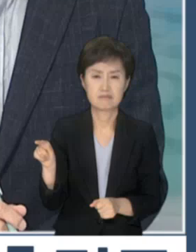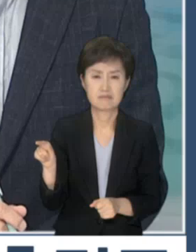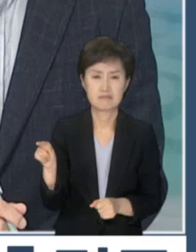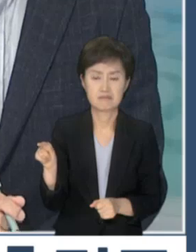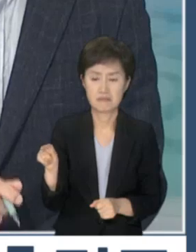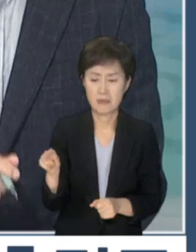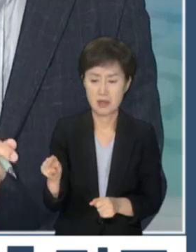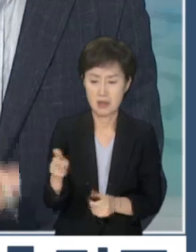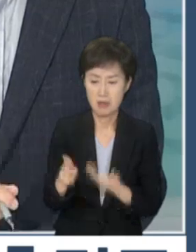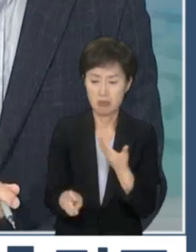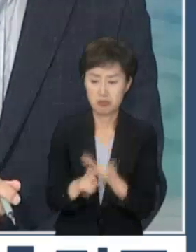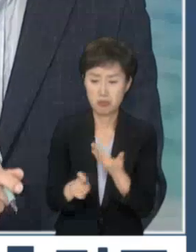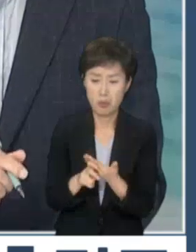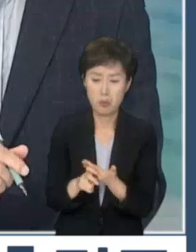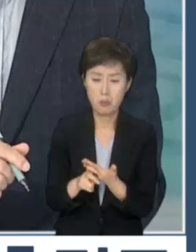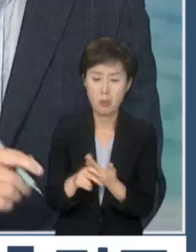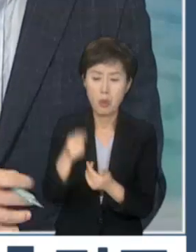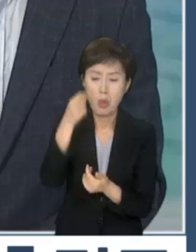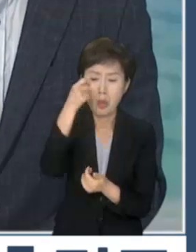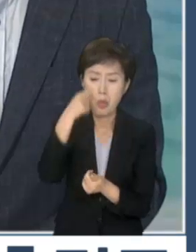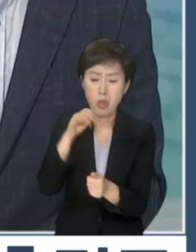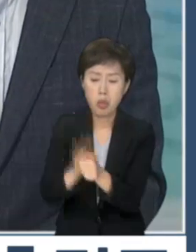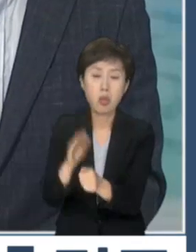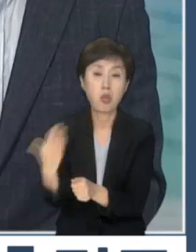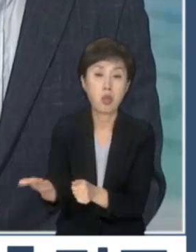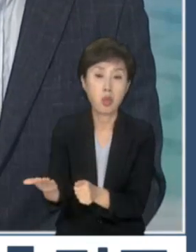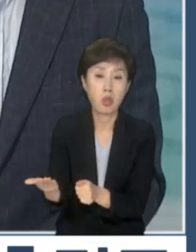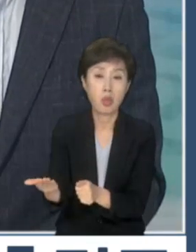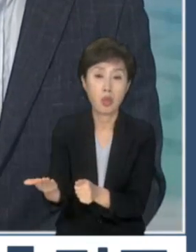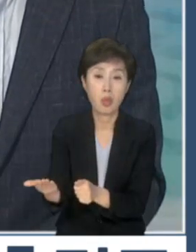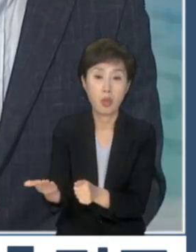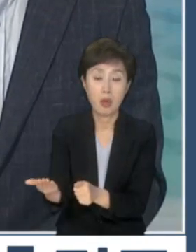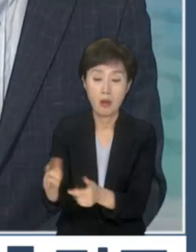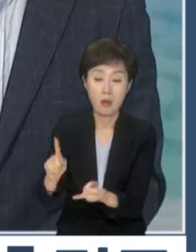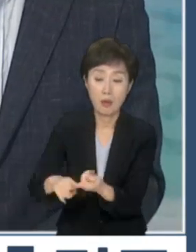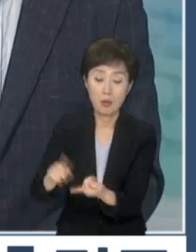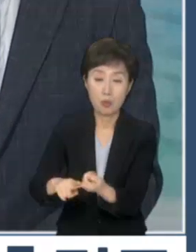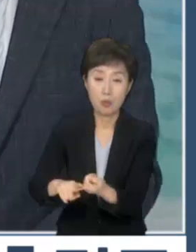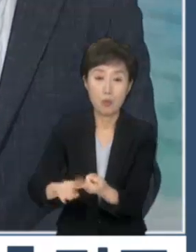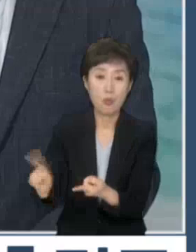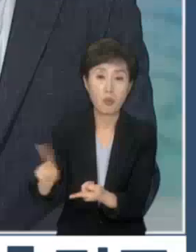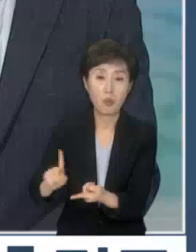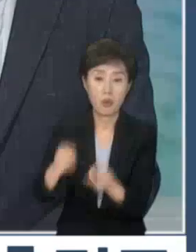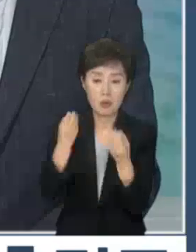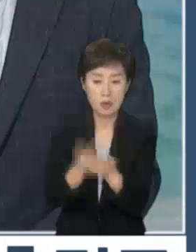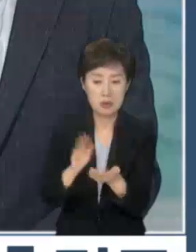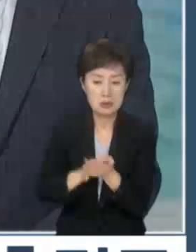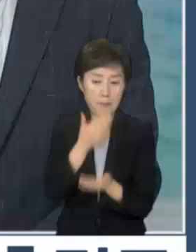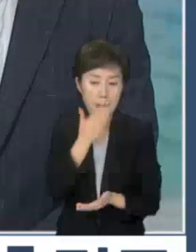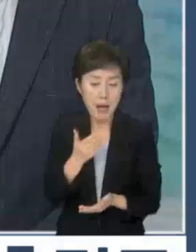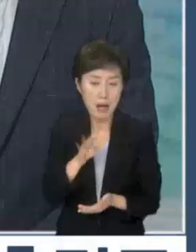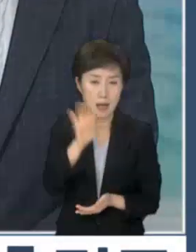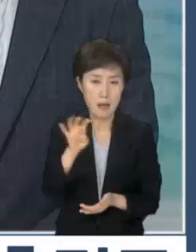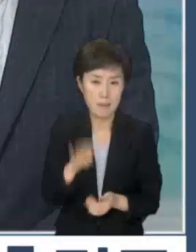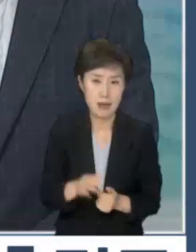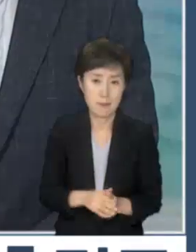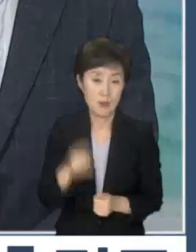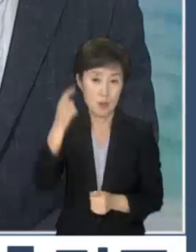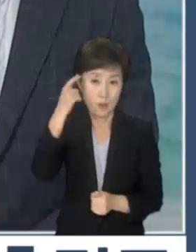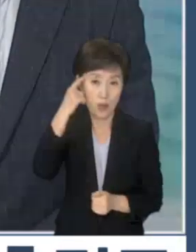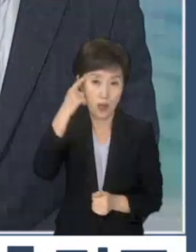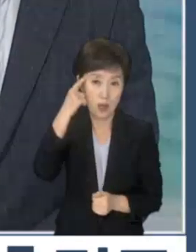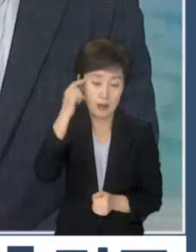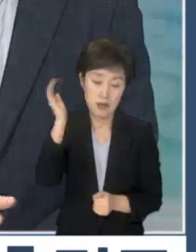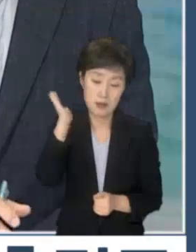것인지에 대해서 혁신위가 이건 바로 답을 내놓을 수 있는 거거든요. 그런데 글쎄요. 용산에서 이미